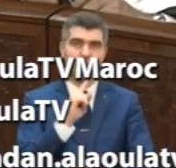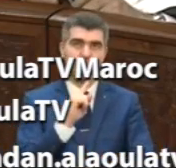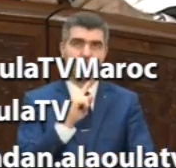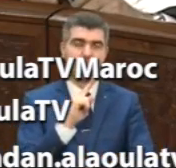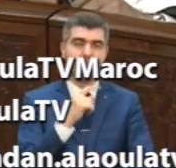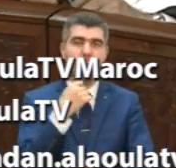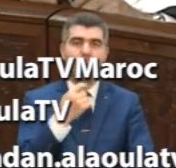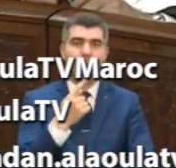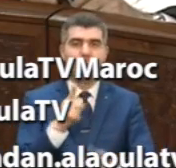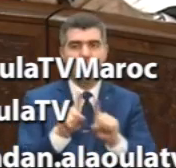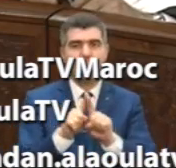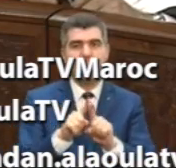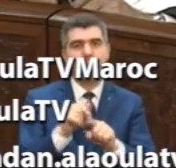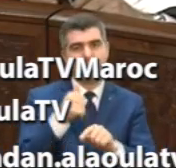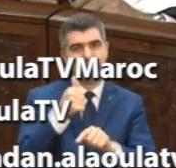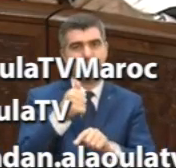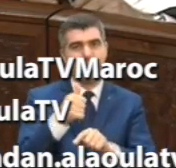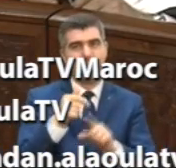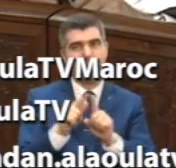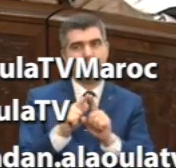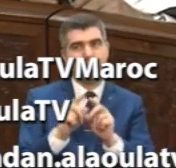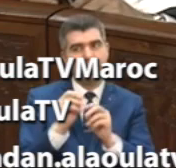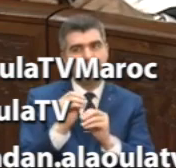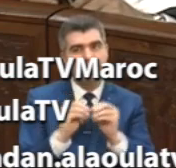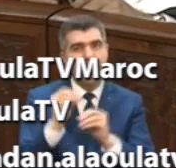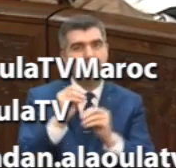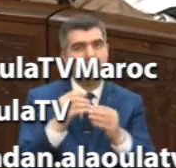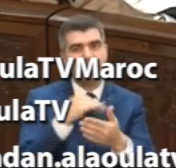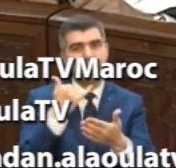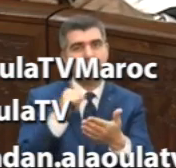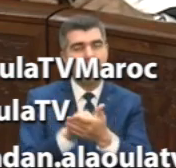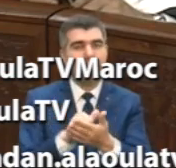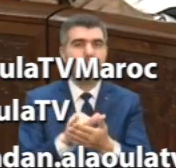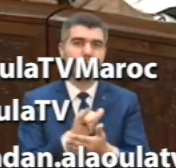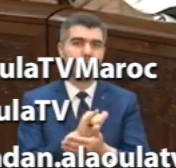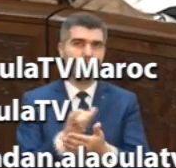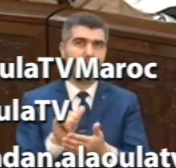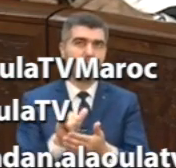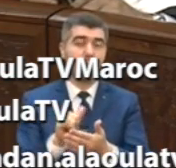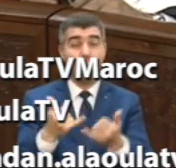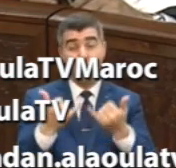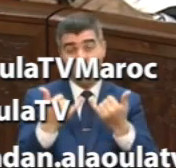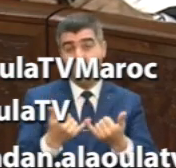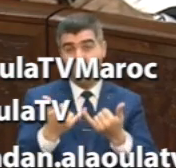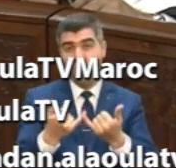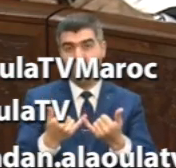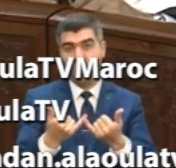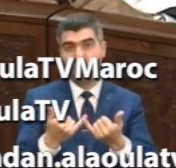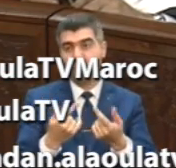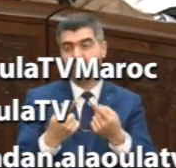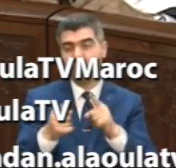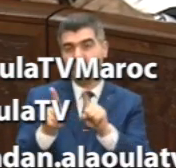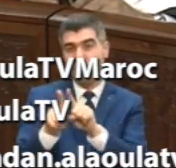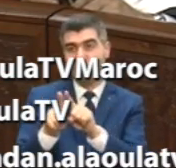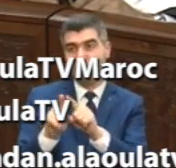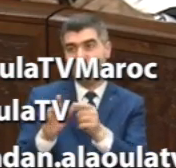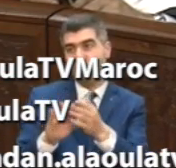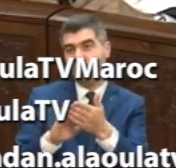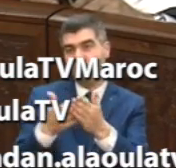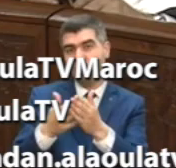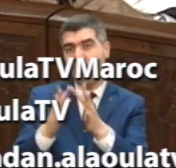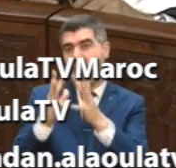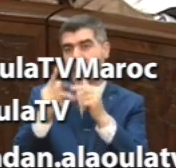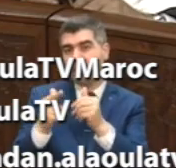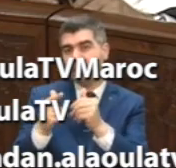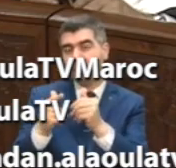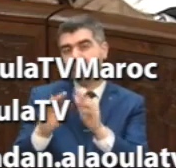المؤشرات ديال عدد القتلى وايضا في المؤشرات اللي مرتبطه بالسلامه الطرقيه. اليوم المقاربه هي مقاربه شموليه بالفعل، اعتبار